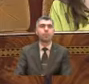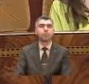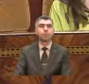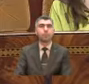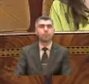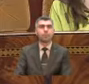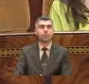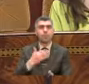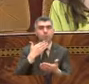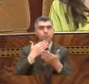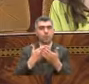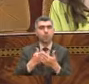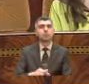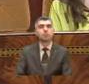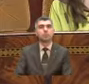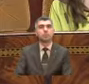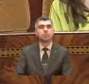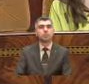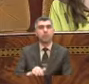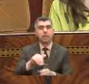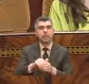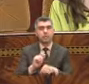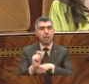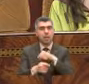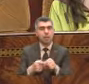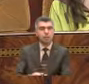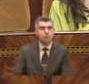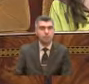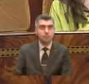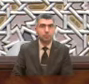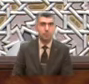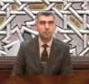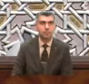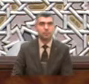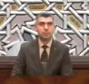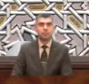شكرا لكم. انتهى الوقت. الكلمة الآن للفريق الحركي. تفضلوا السيد نائب.